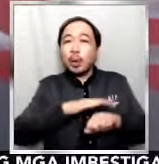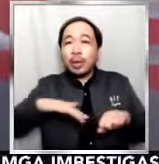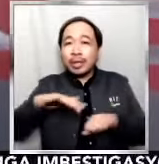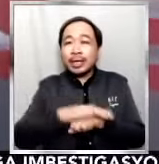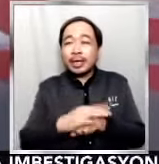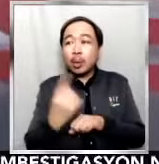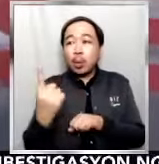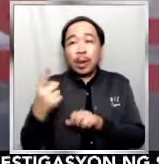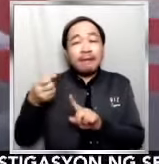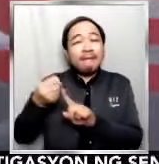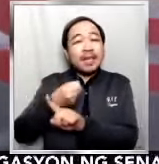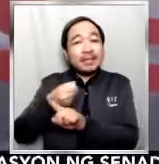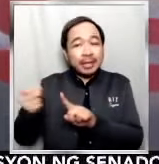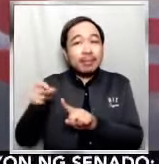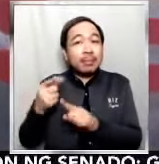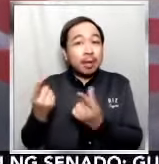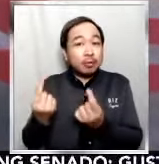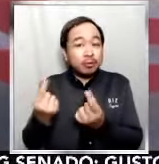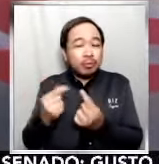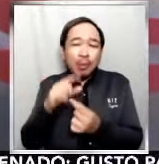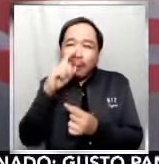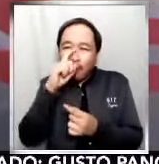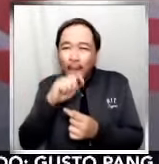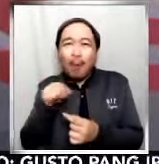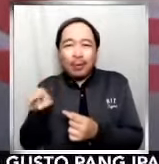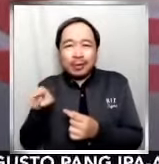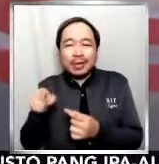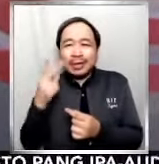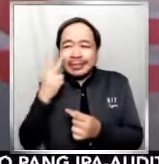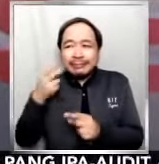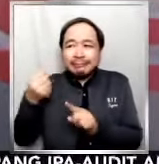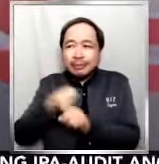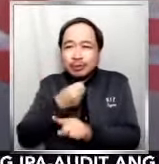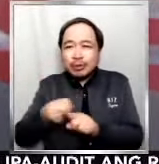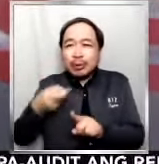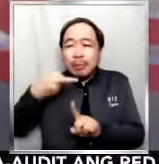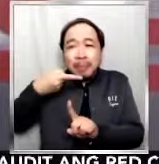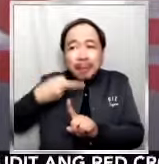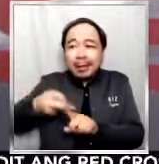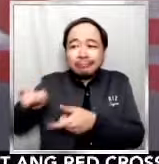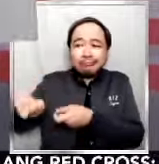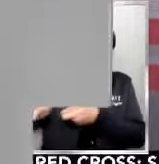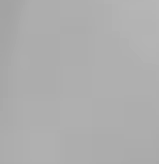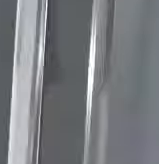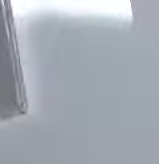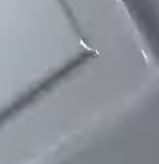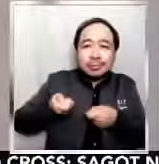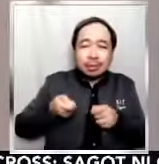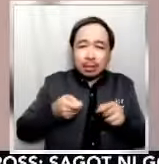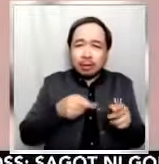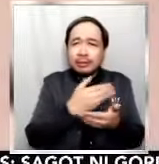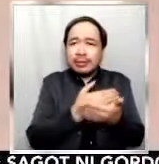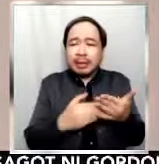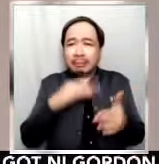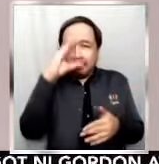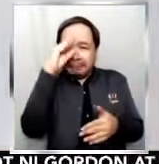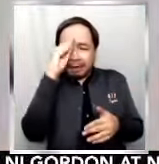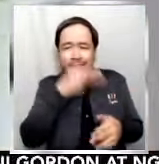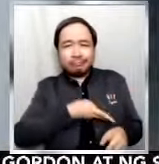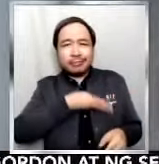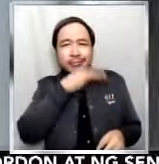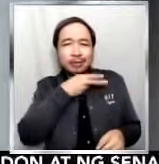kinalagkad pa ng mga hindi patukoy na kalalakihan. Nakatutok si Maris Umali.